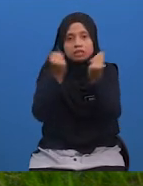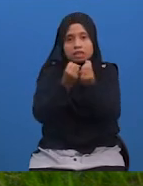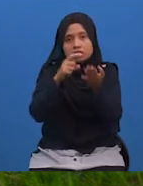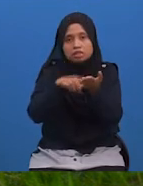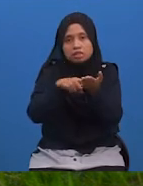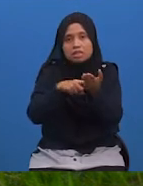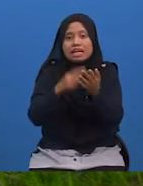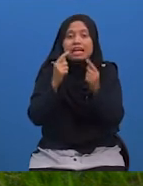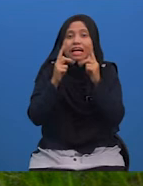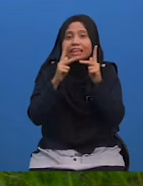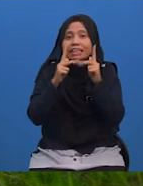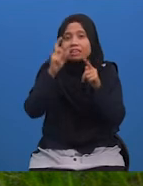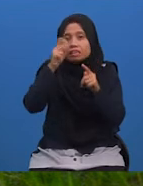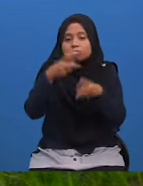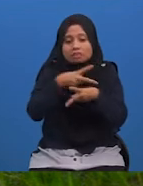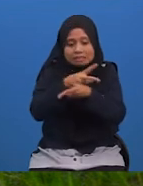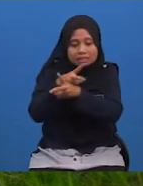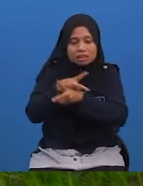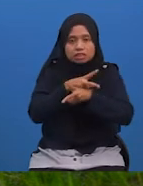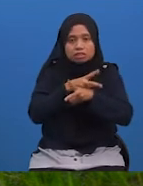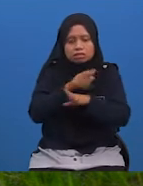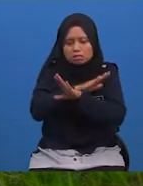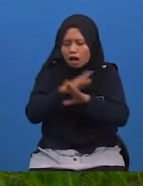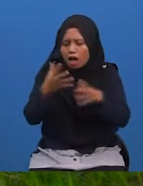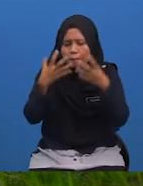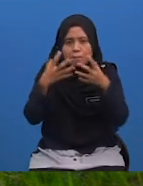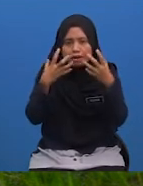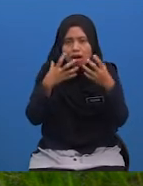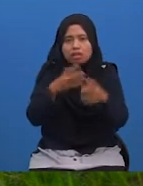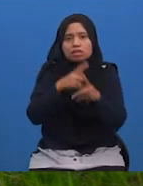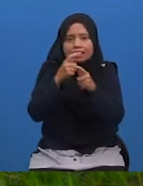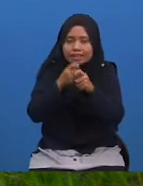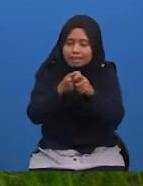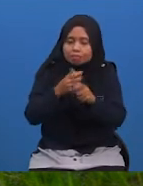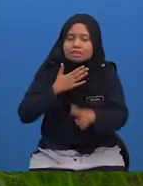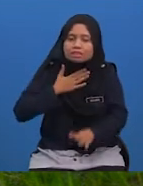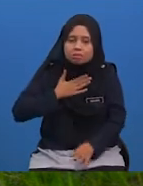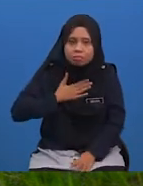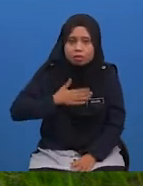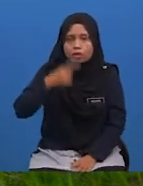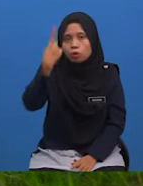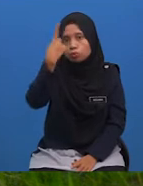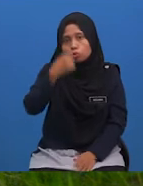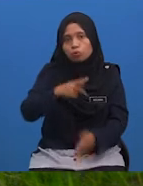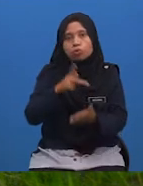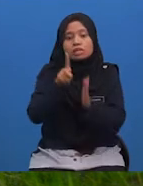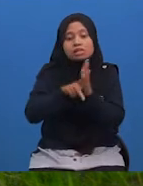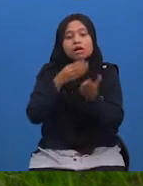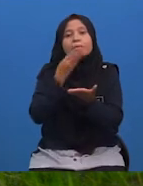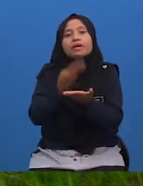kata perlu dijaga. Jangan marah dan tetap bersabar untuk kebaikan